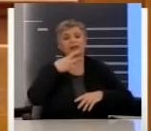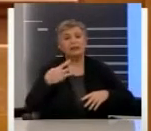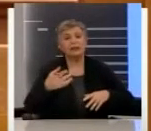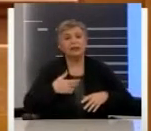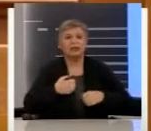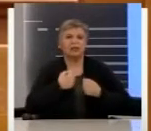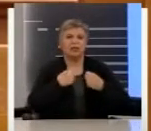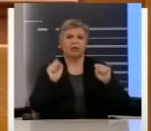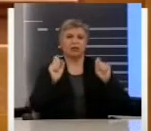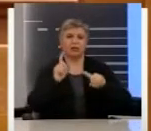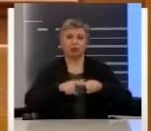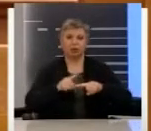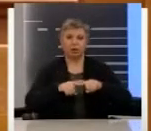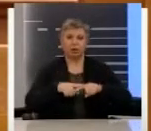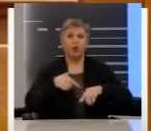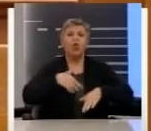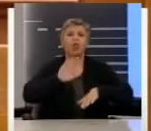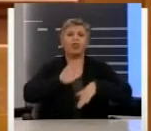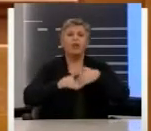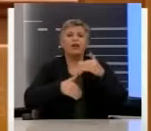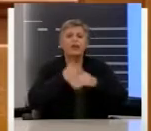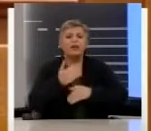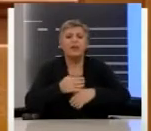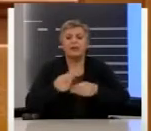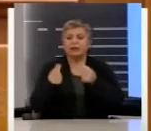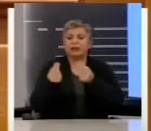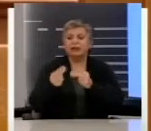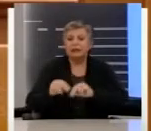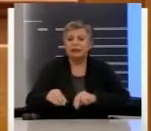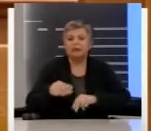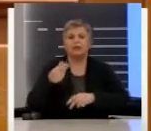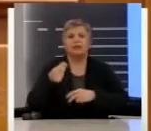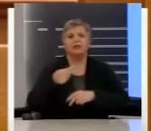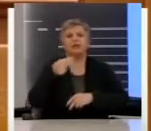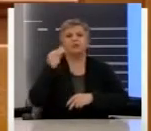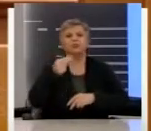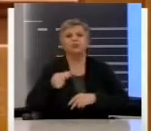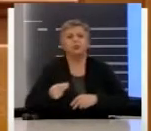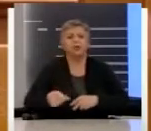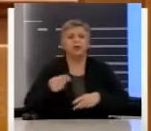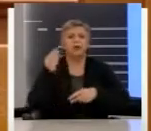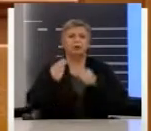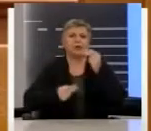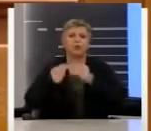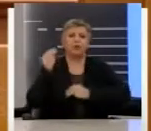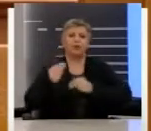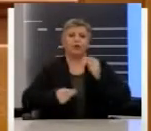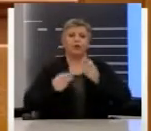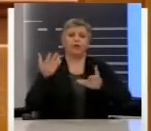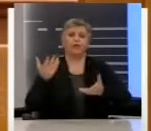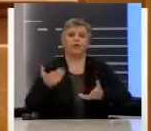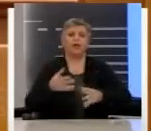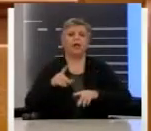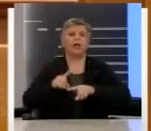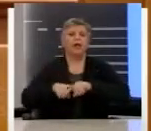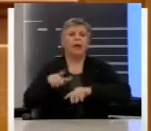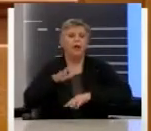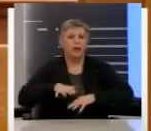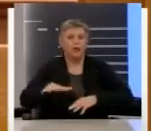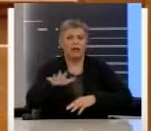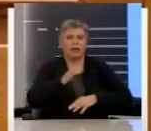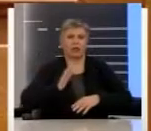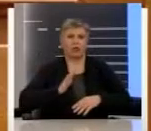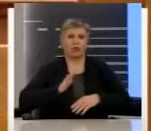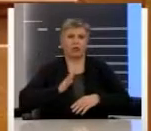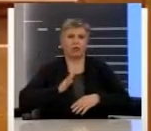ελληνικού λαού, τι άλλο είναι? Και αυτό βέβαια μπορεί να είναι μια άποψη που ταυτίζεται με τη Νέα Δημοκρατία, με το ΠΑΣΟΚ, με τον ένα, με τον